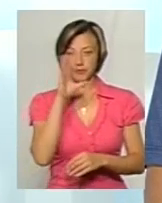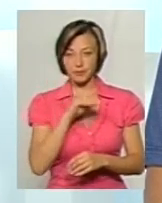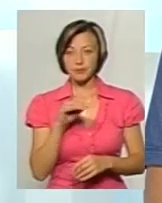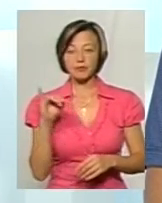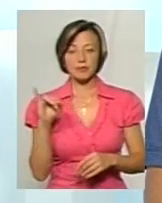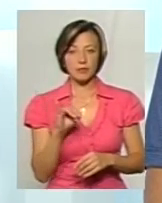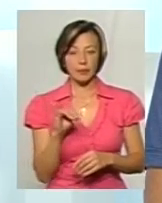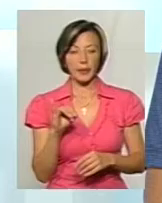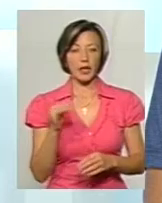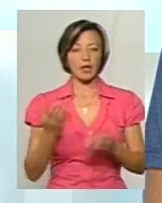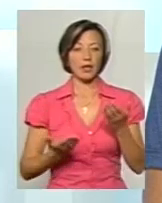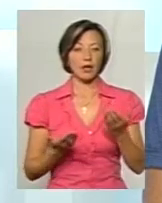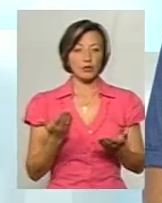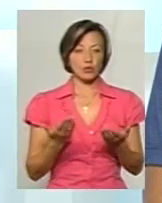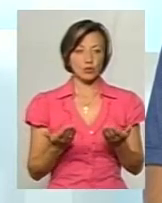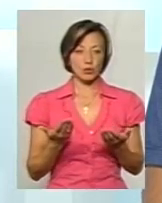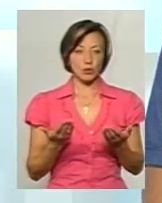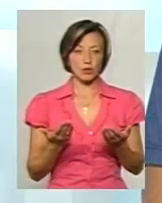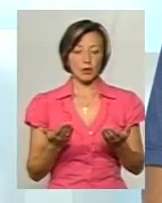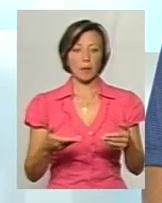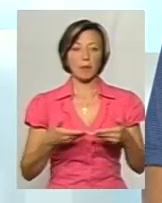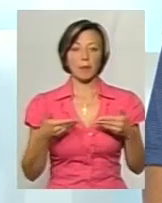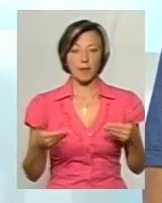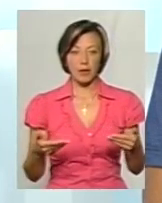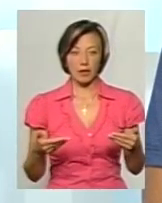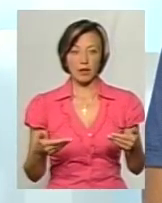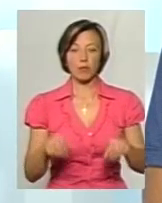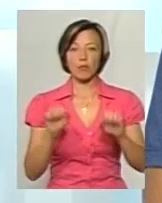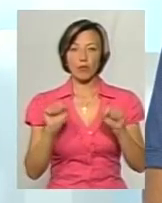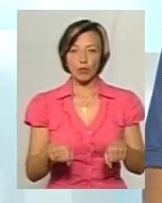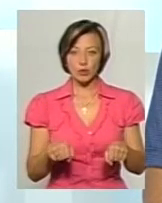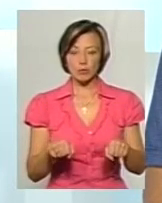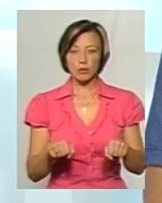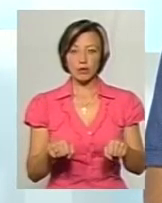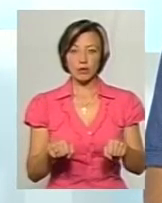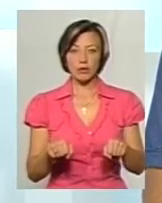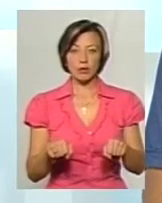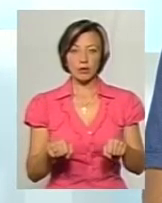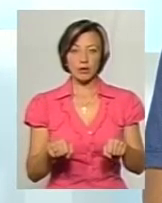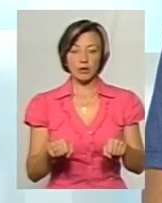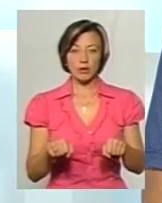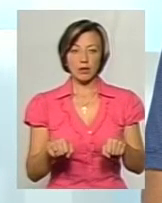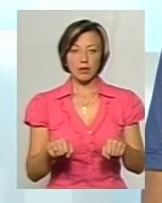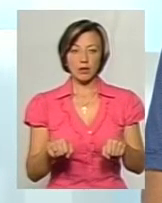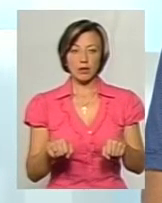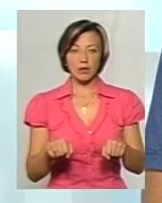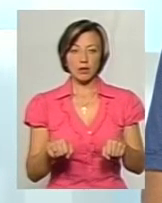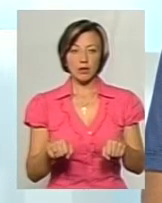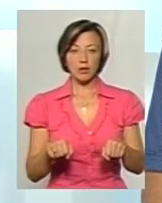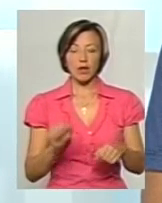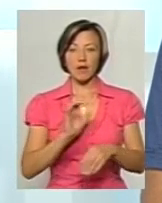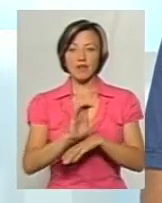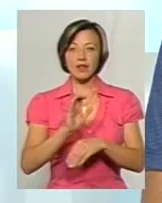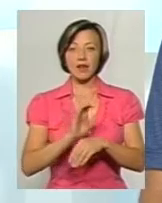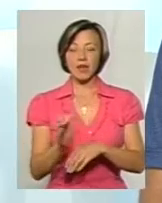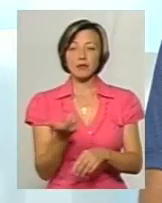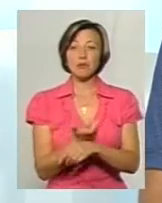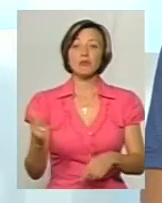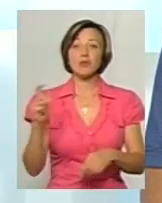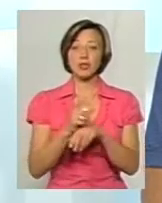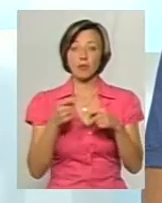І якщо ми можемо видавати набагато більше кількість нашої продукції,